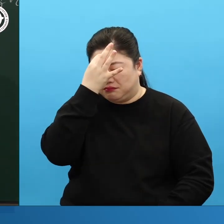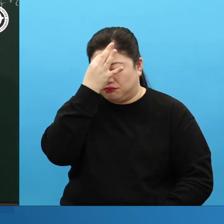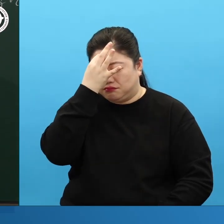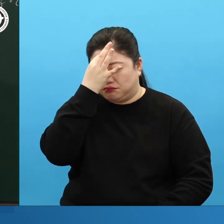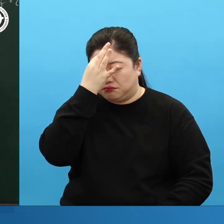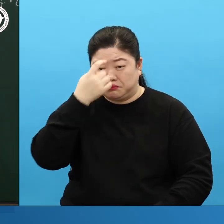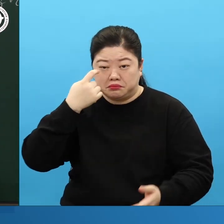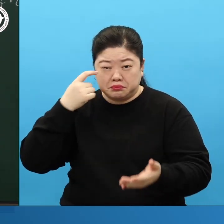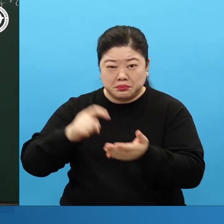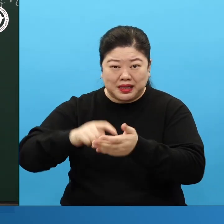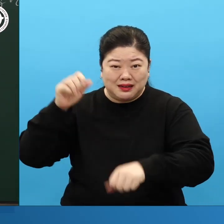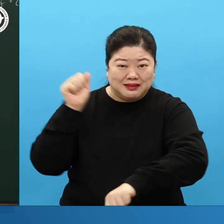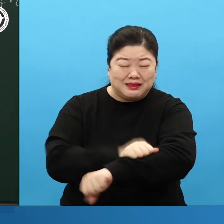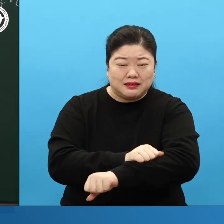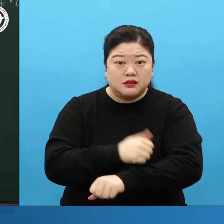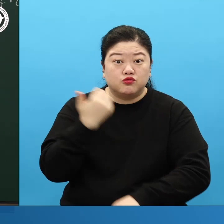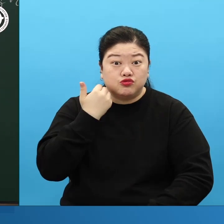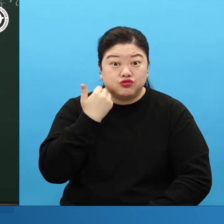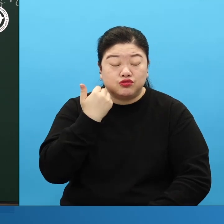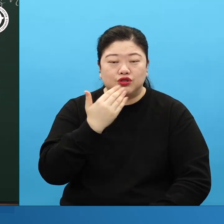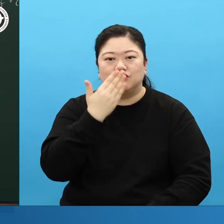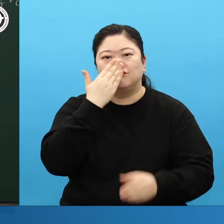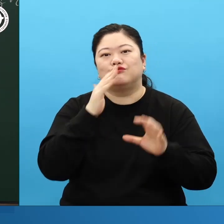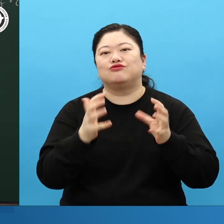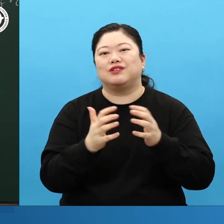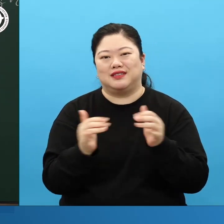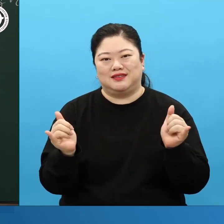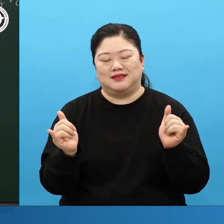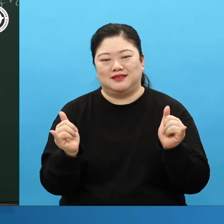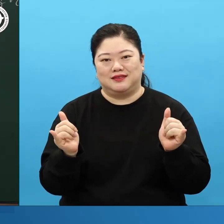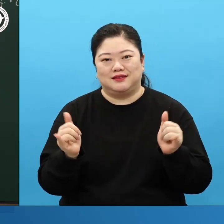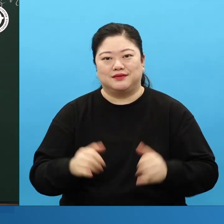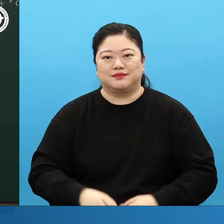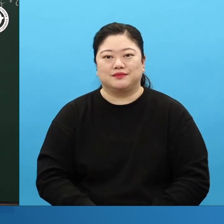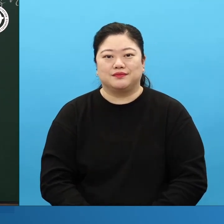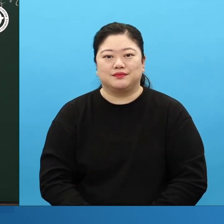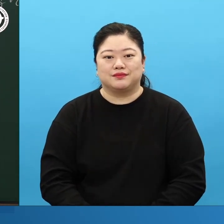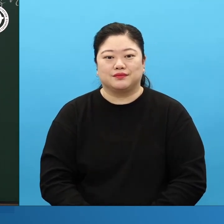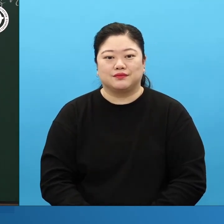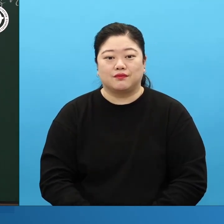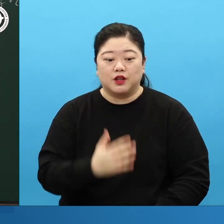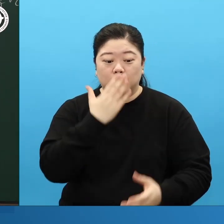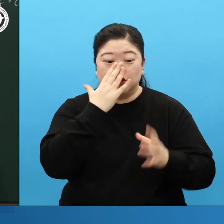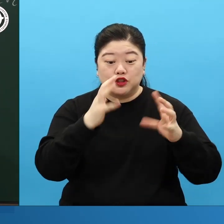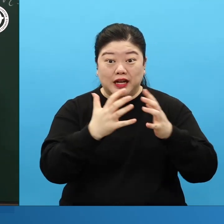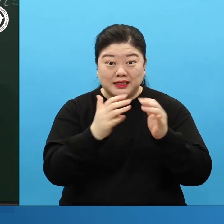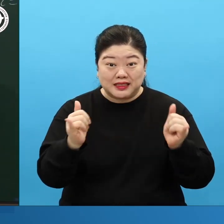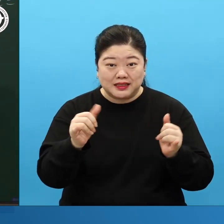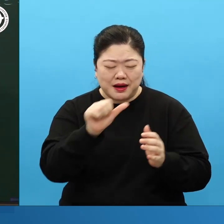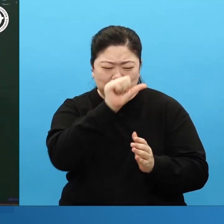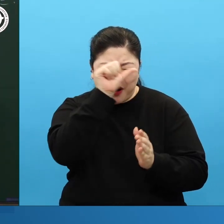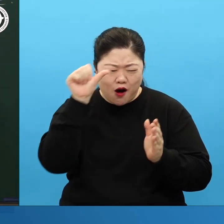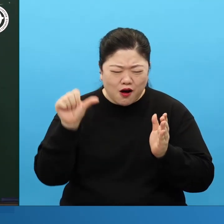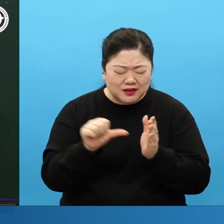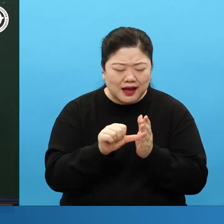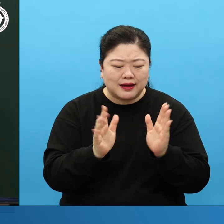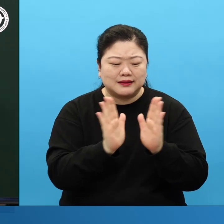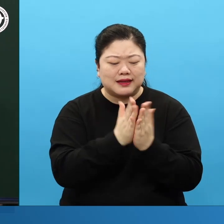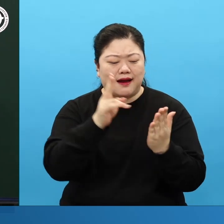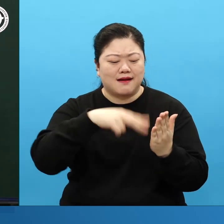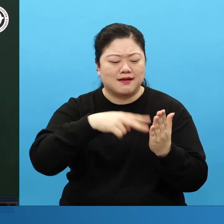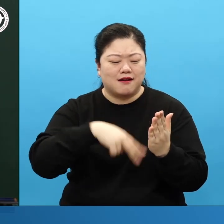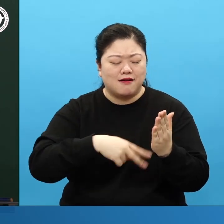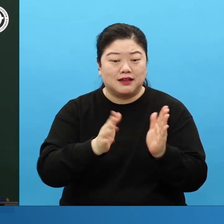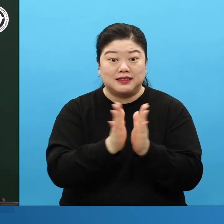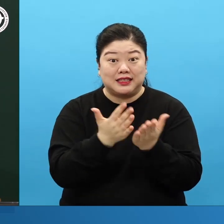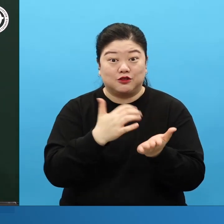talentos como nación fueron los judíos. 유대인들은 세 권의 책을 읽습니다. Por ejemplo, los judíos, ellos leen 3 libros.